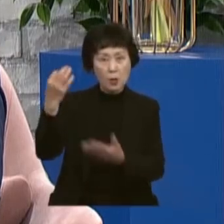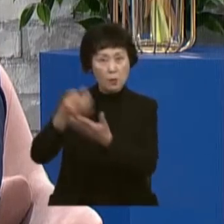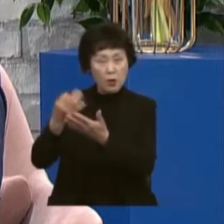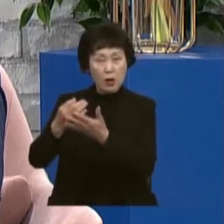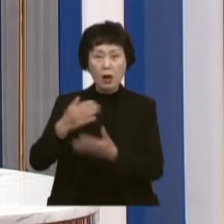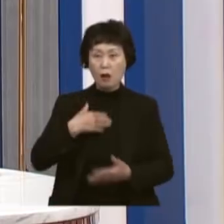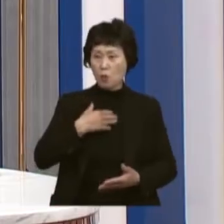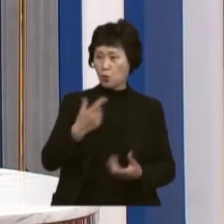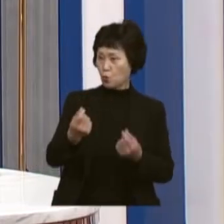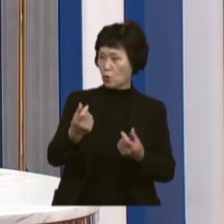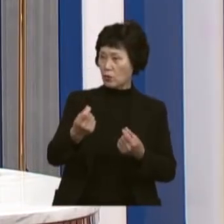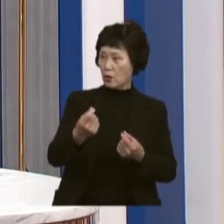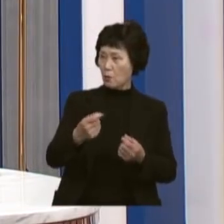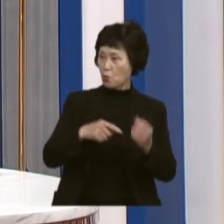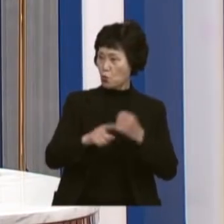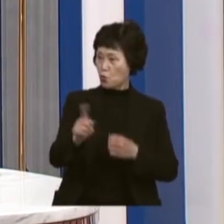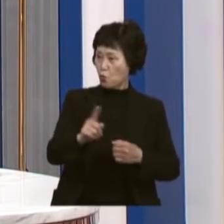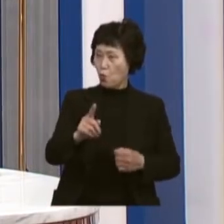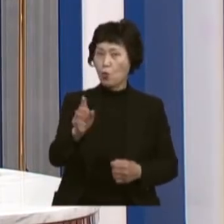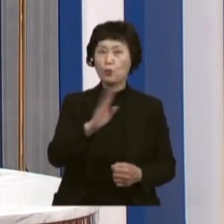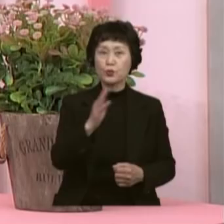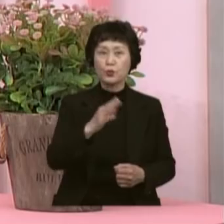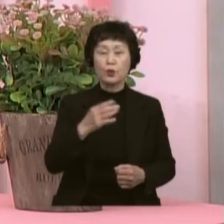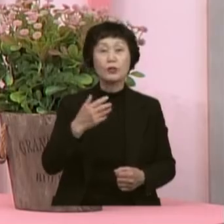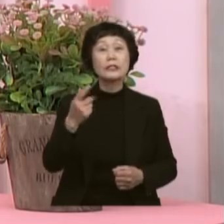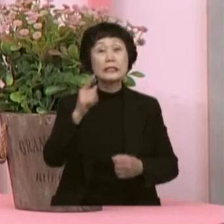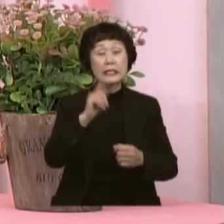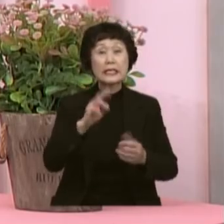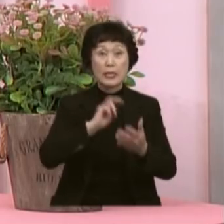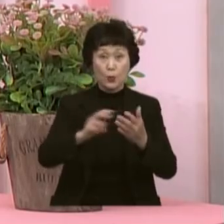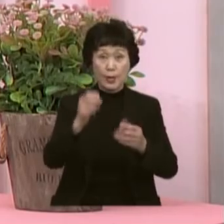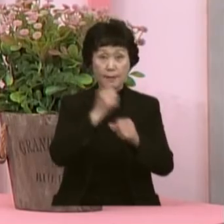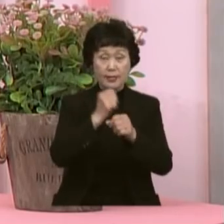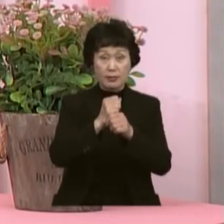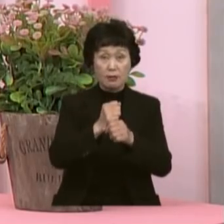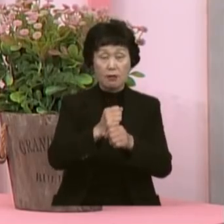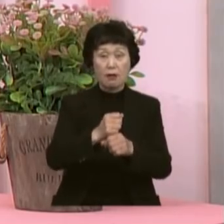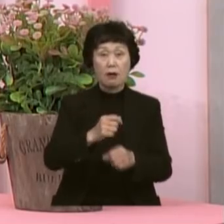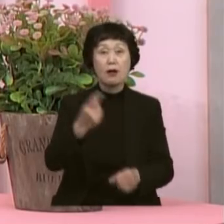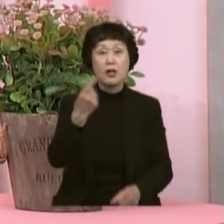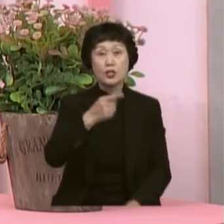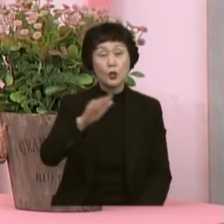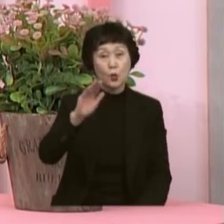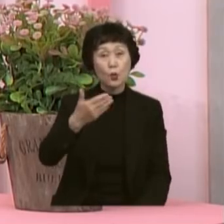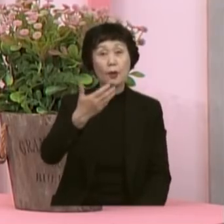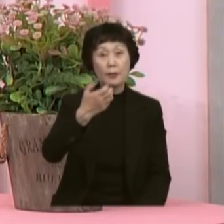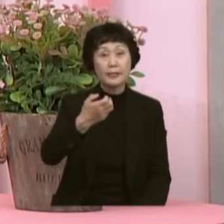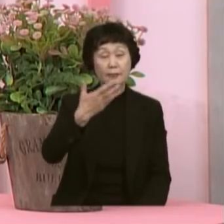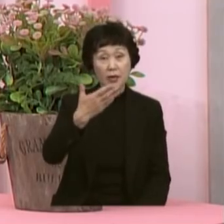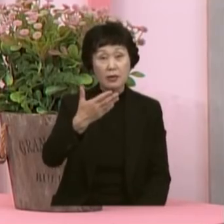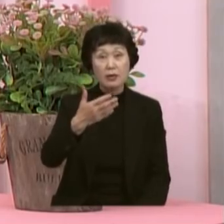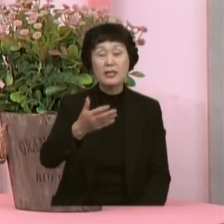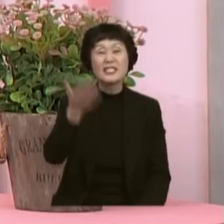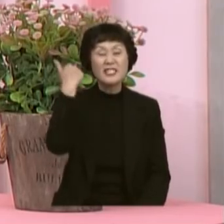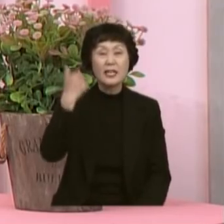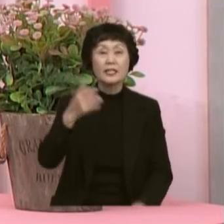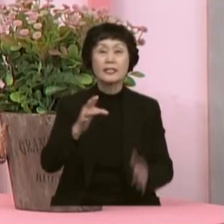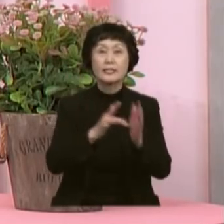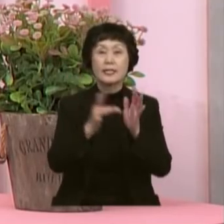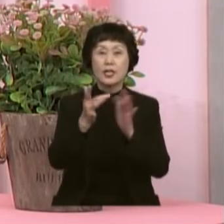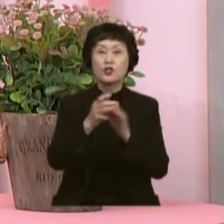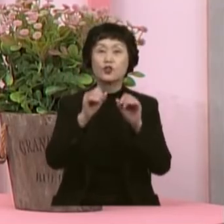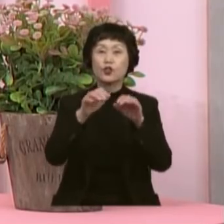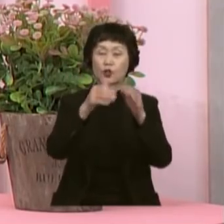없었어요. 근데 그게 나왔는데 88년도에 제 독집 앨범. 네. 그 전에는 앨범이 저희 예수전도단에서